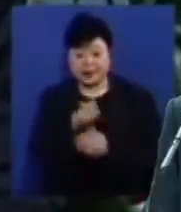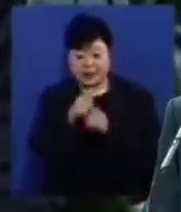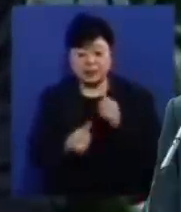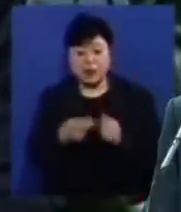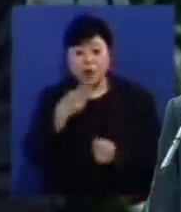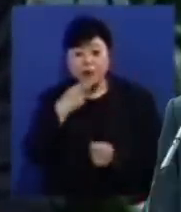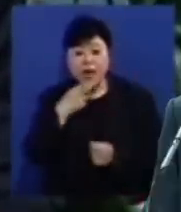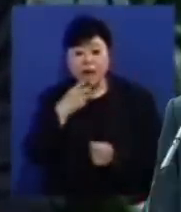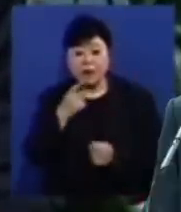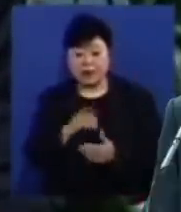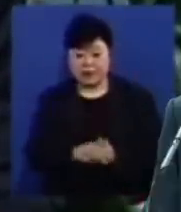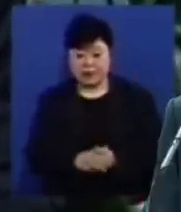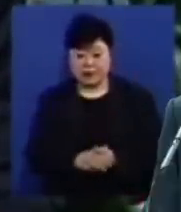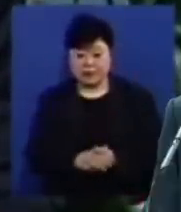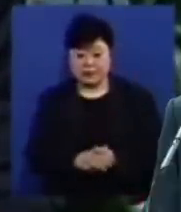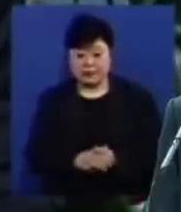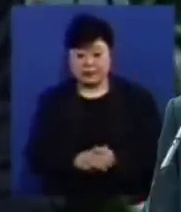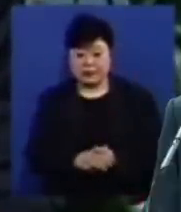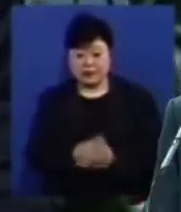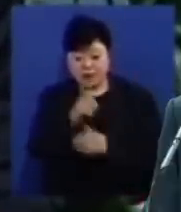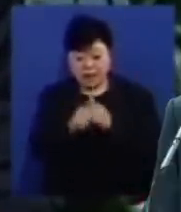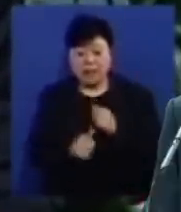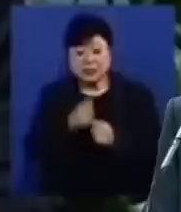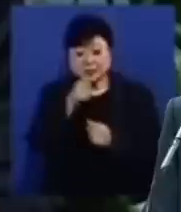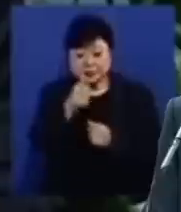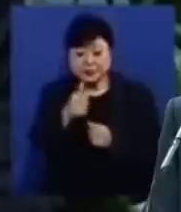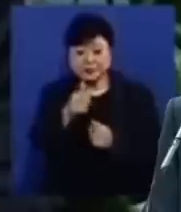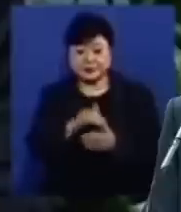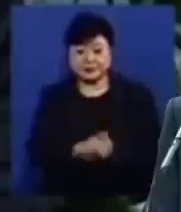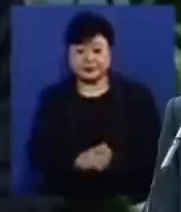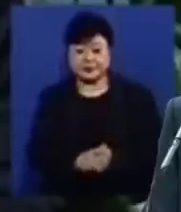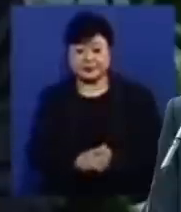하나님이 없다고 하면 하나님이